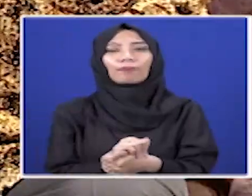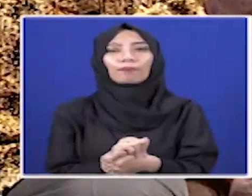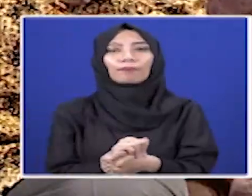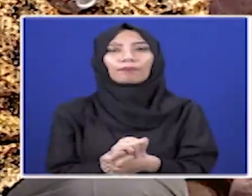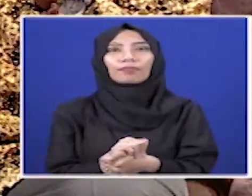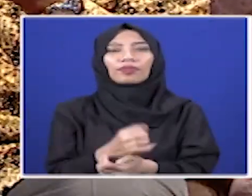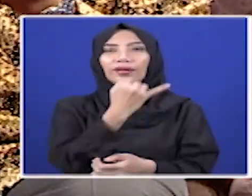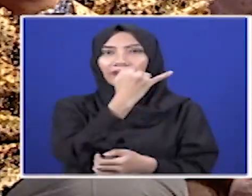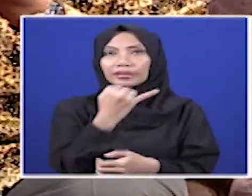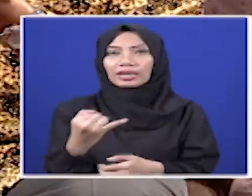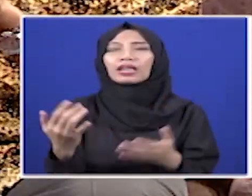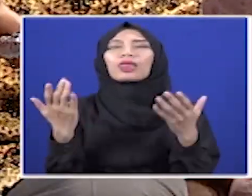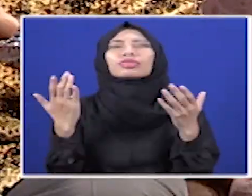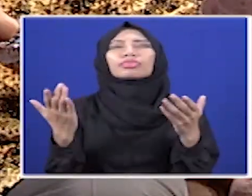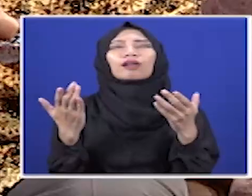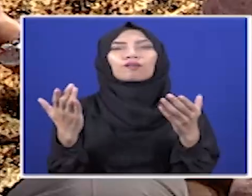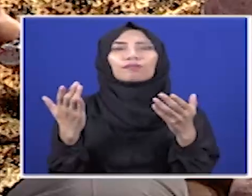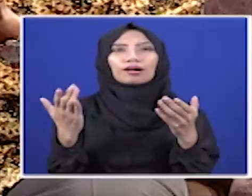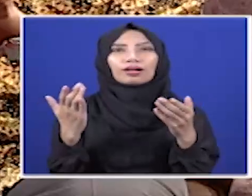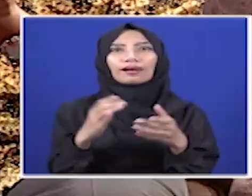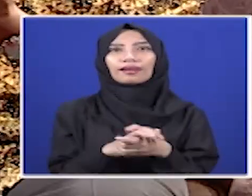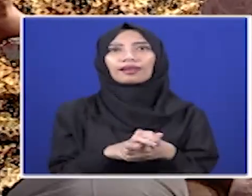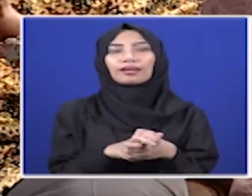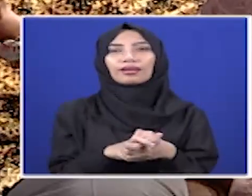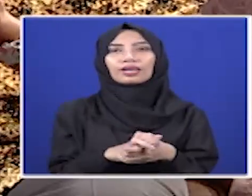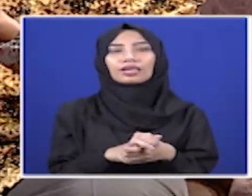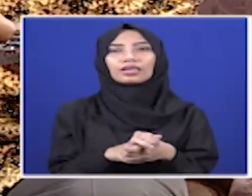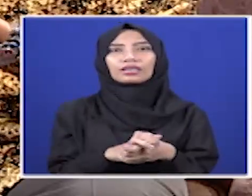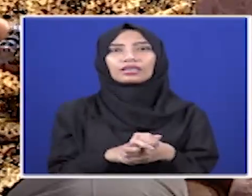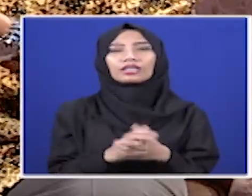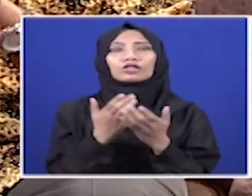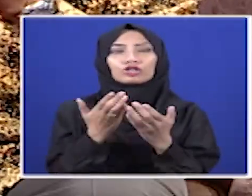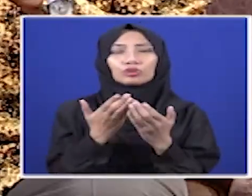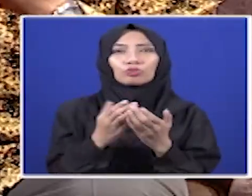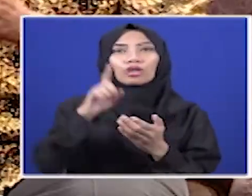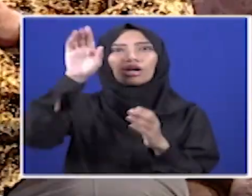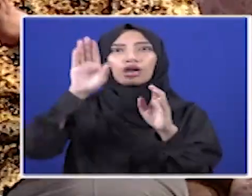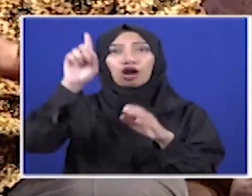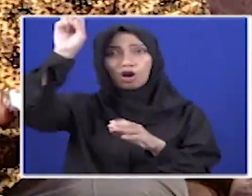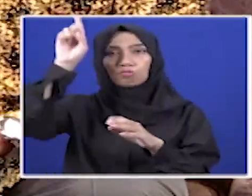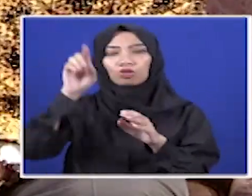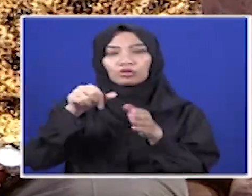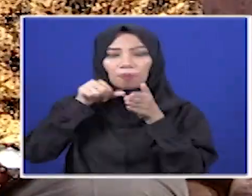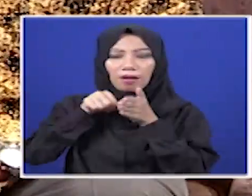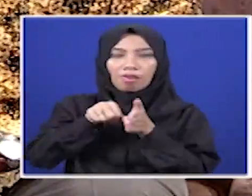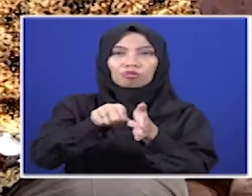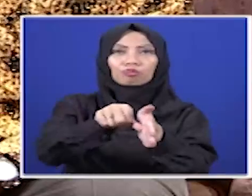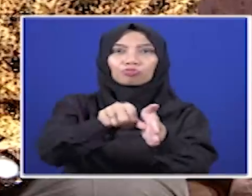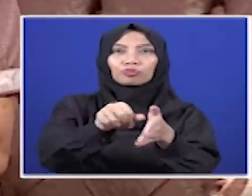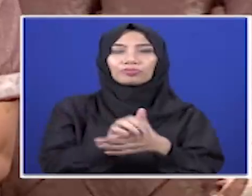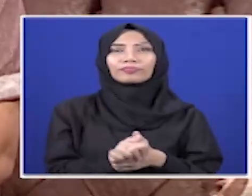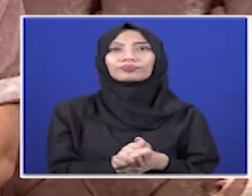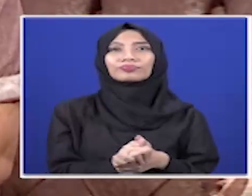bertawakal kepada Allah mudah-mudahan Allah masih memberikan jangan yang terbaik dan Insyaallah hampir yang baik Allah akan turun kepada Tuhan